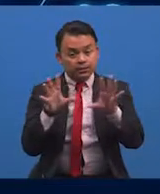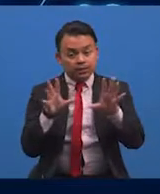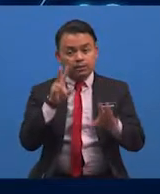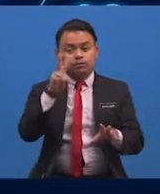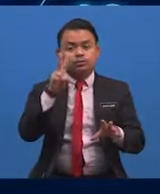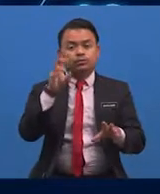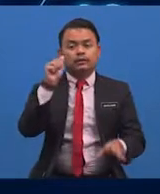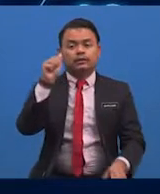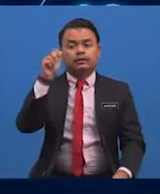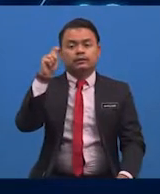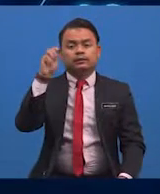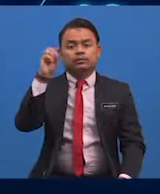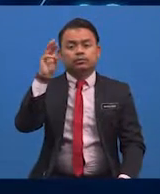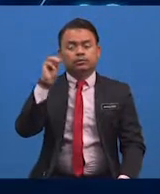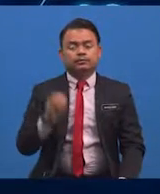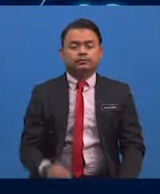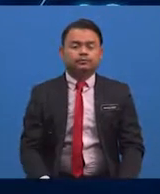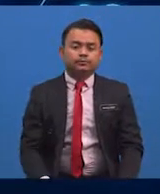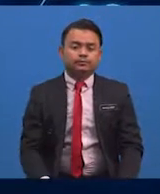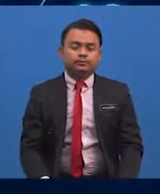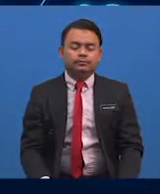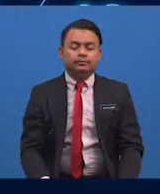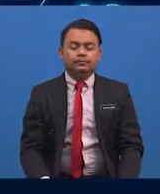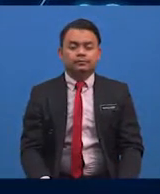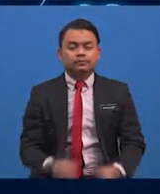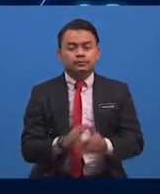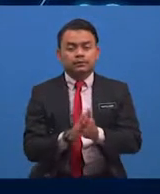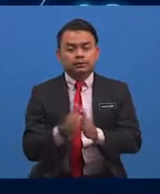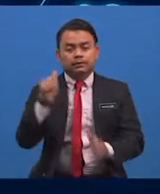oksigen dan membentuk atom oksigen bebas.